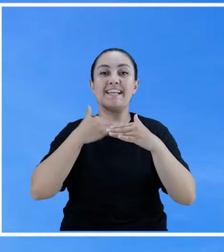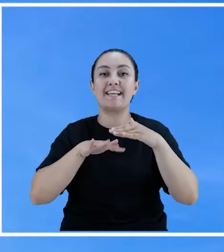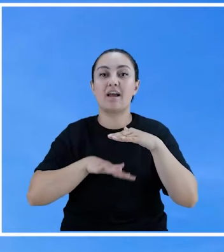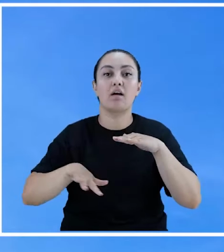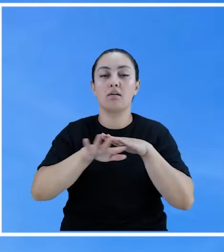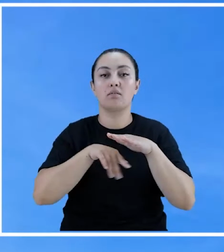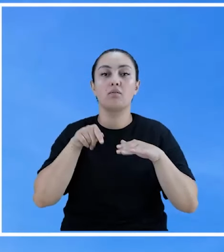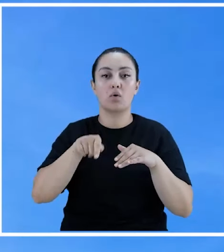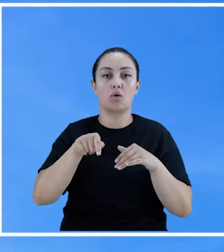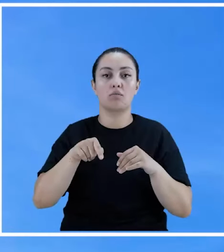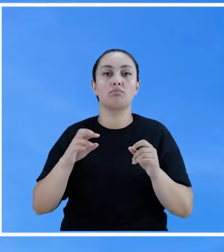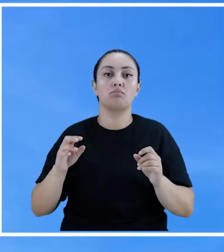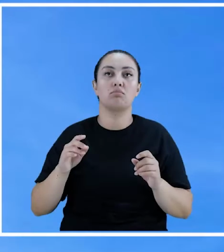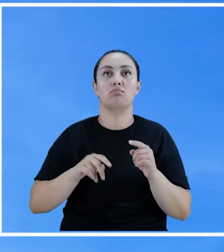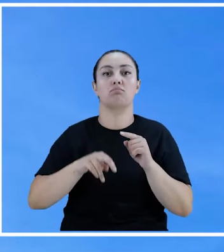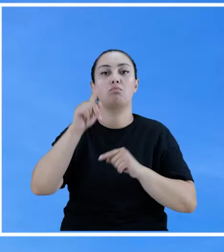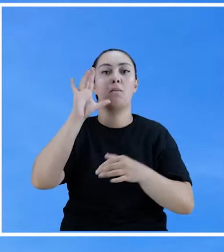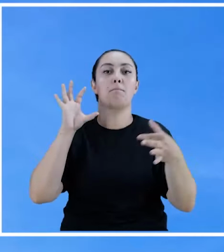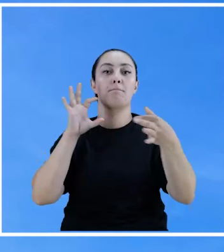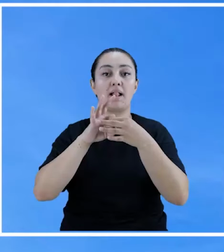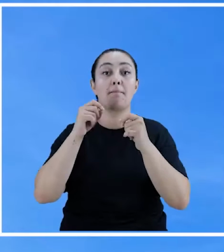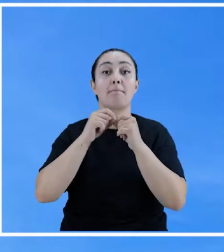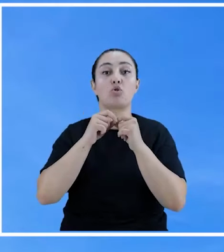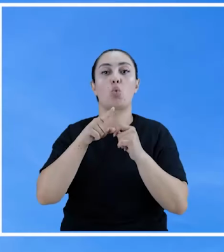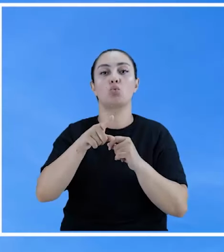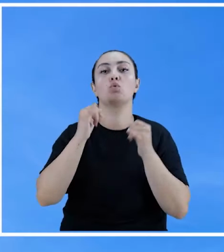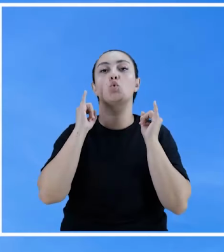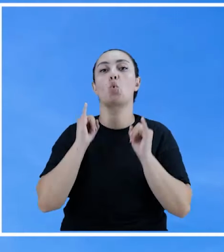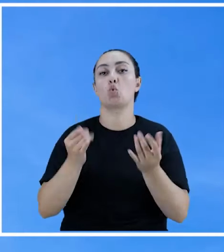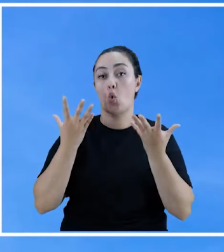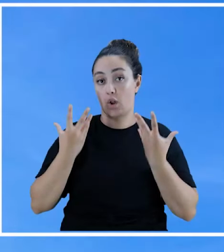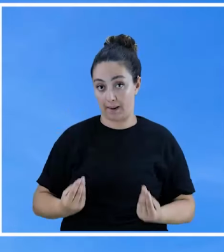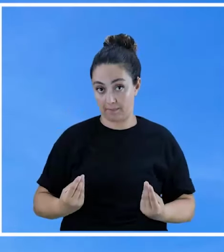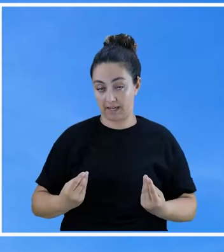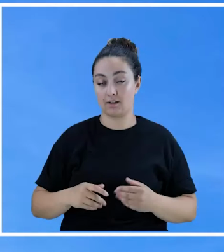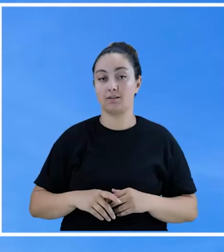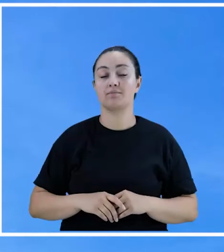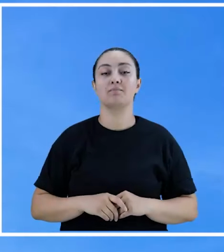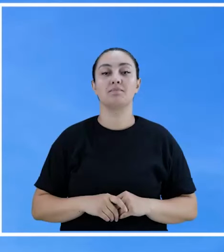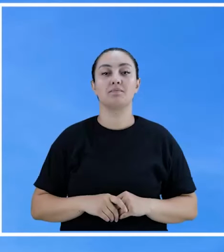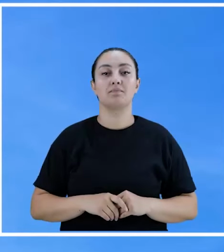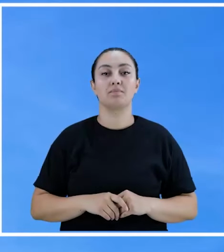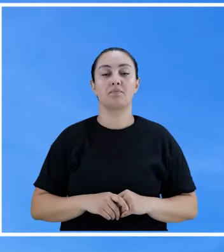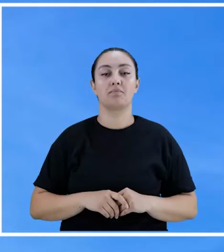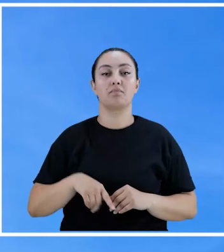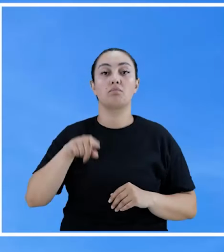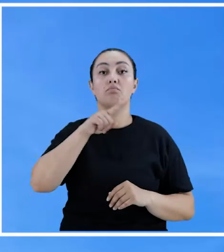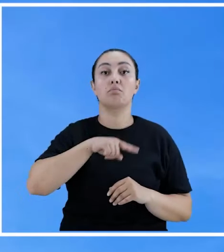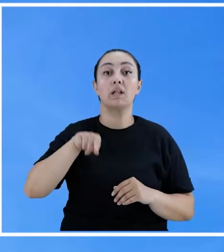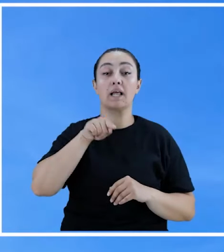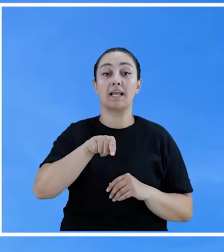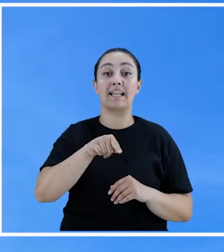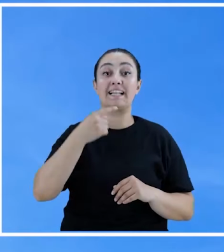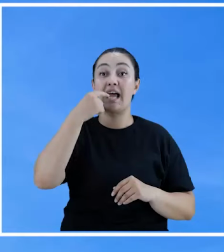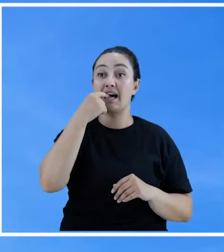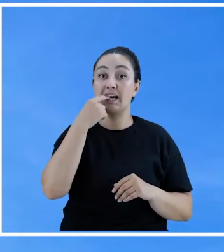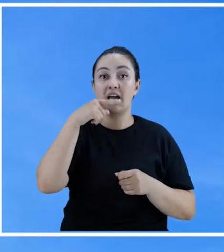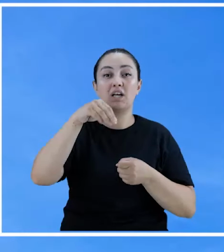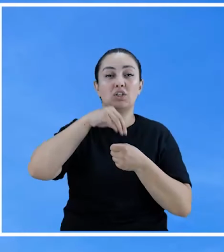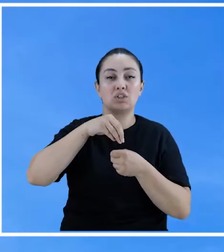da zeminde olan su yukarı doğru tırmanabilir ve bu da betonda hasara sebep olabilir. Betonun çürümesi ya da korozyon,